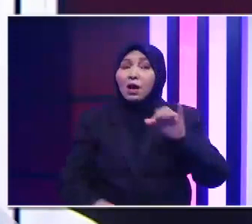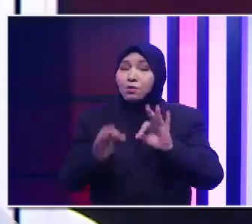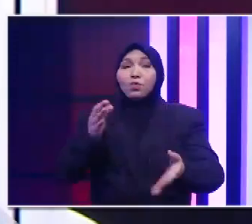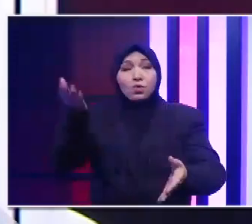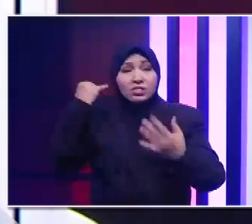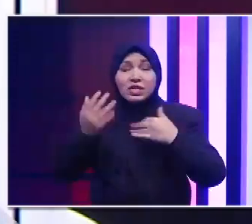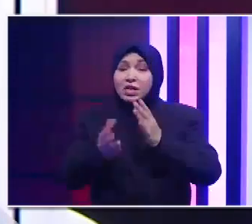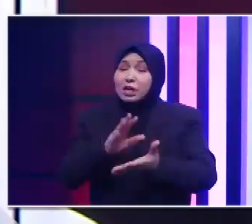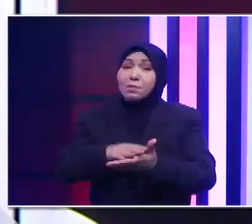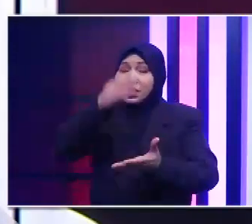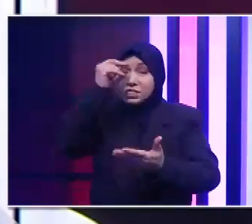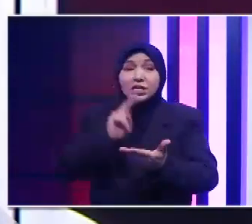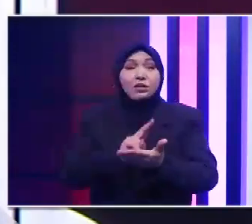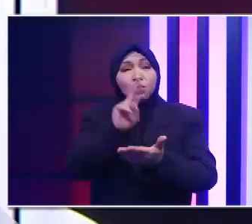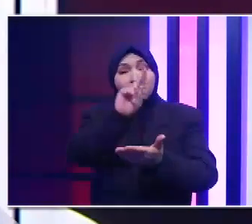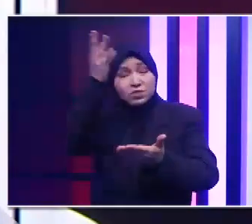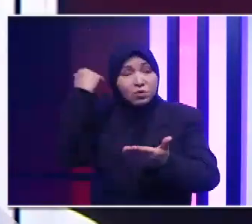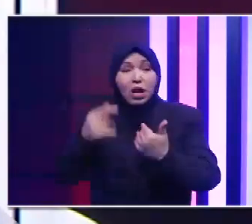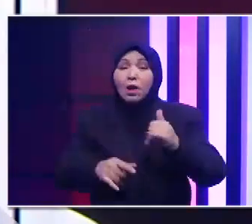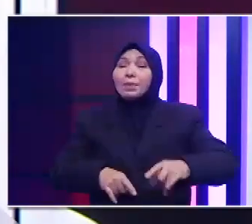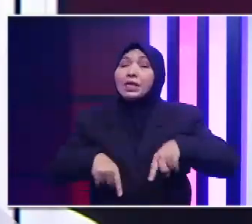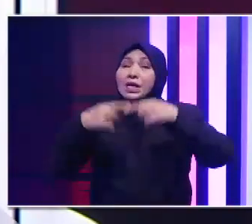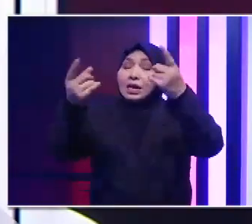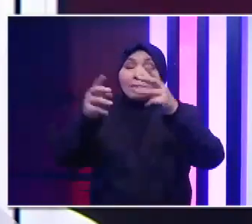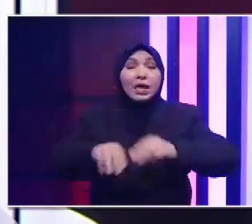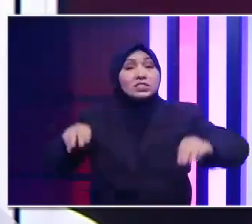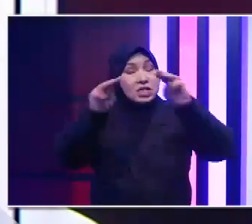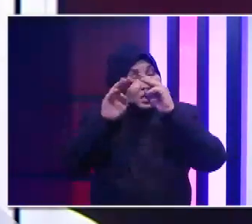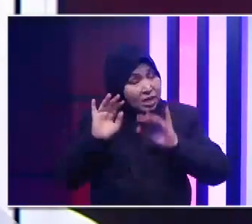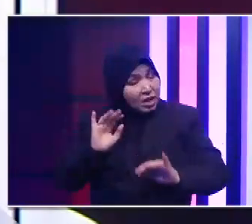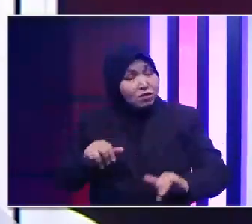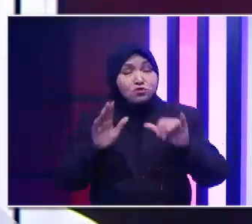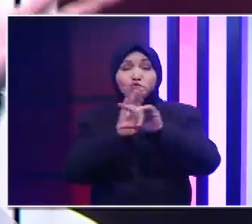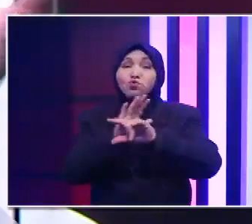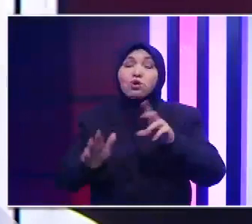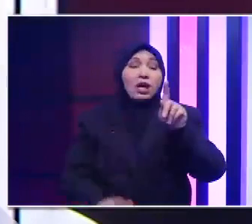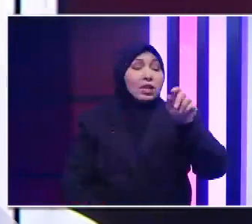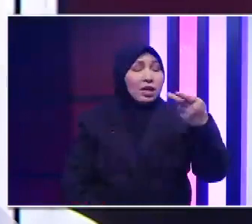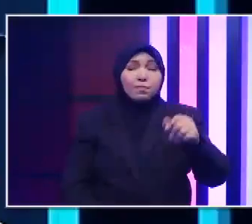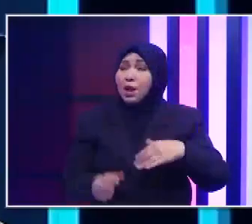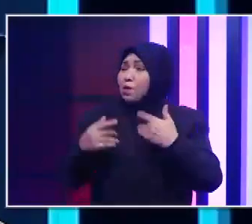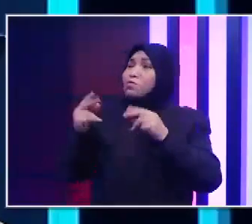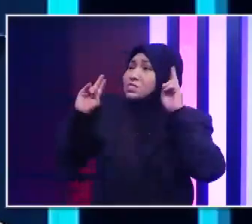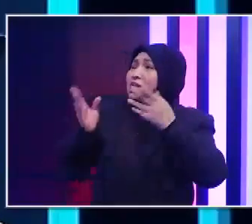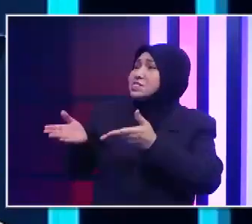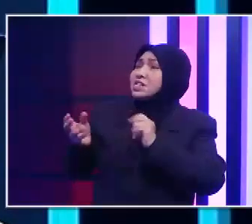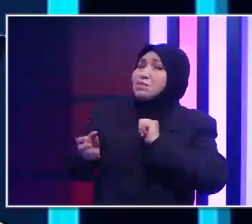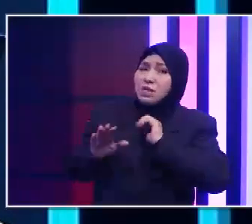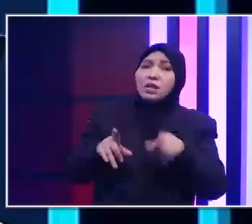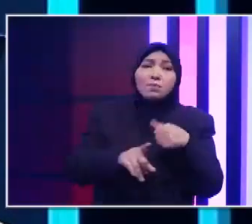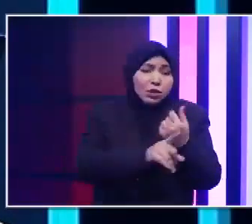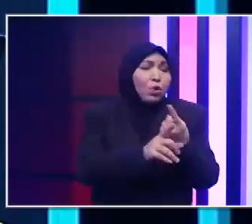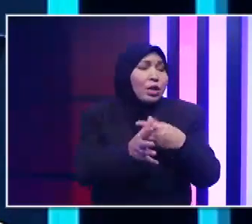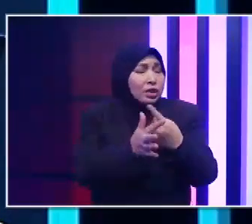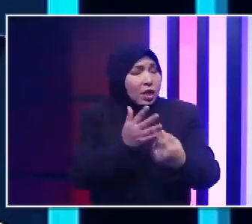di belajar di MST dulu kalau begini masjid-masjid biasanya surat Syahrini menjadi survei Kalau setelah mencoba juga Betul antara